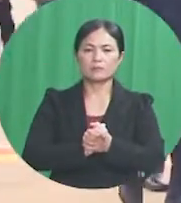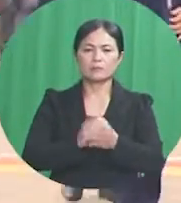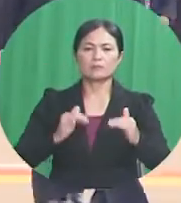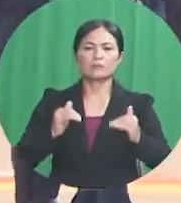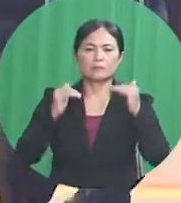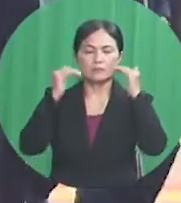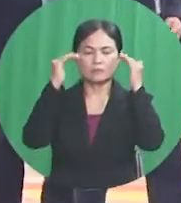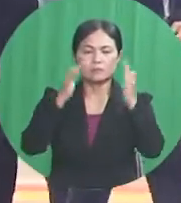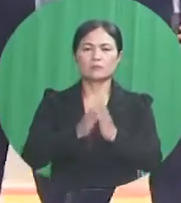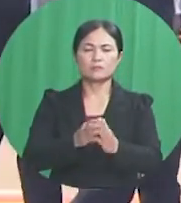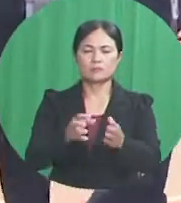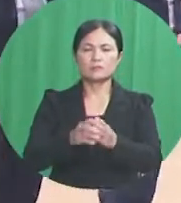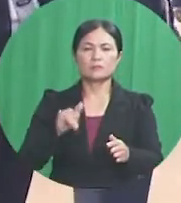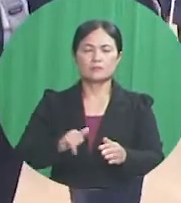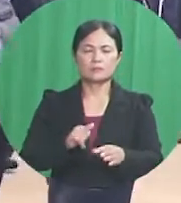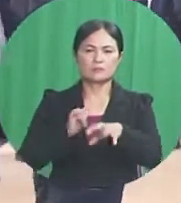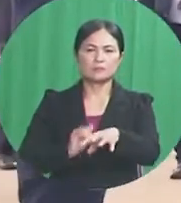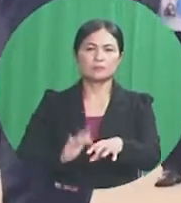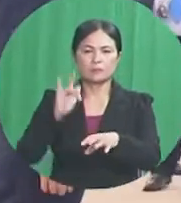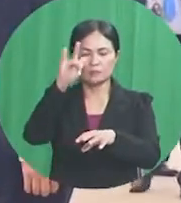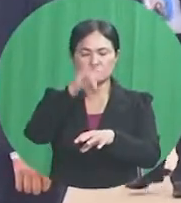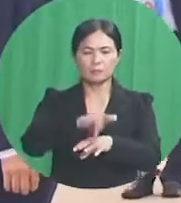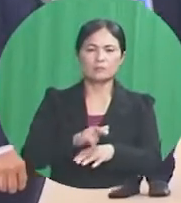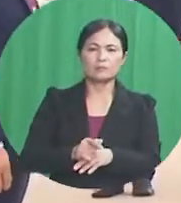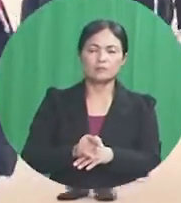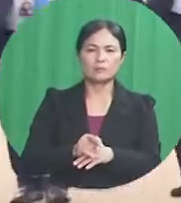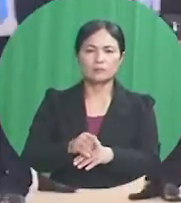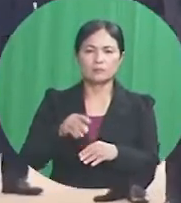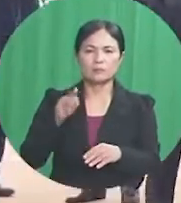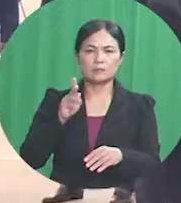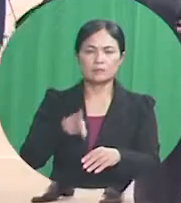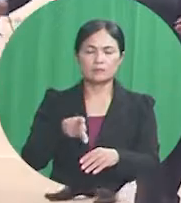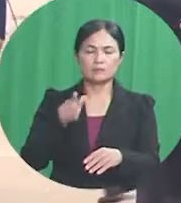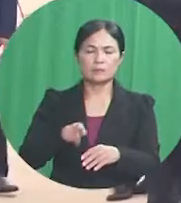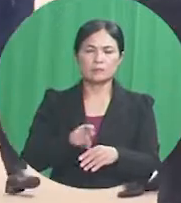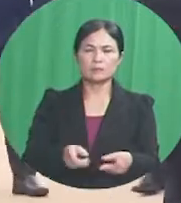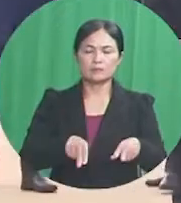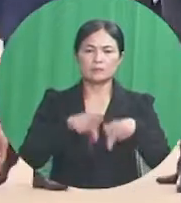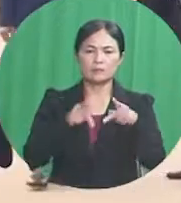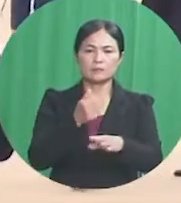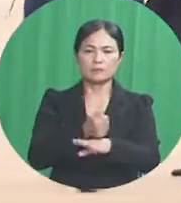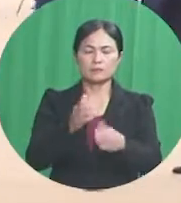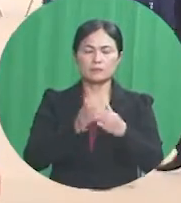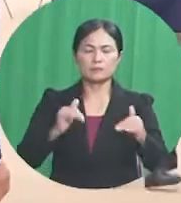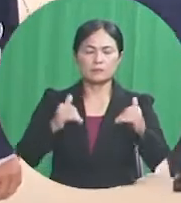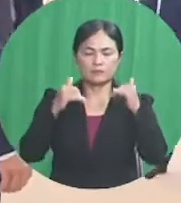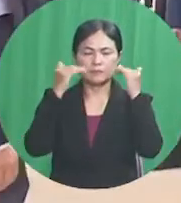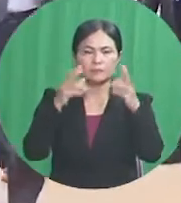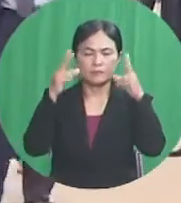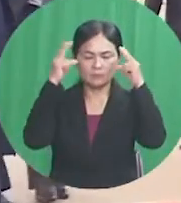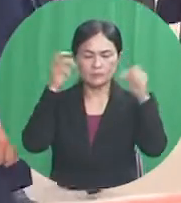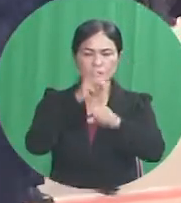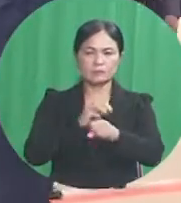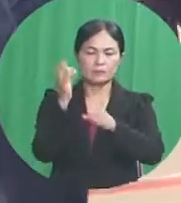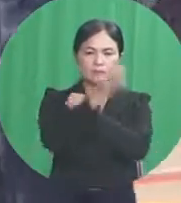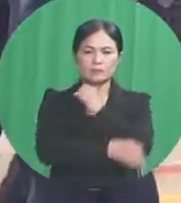ង់ខ្ពស់រាក់ទាក់កក់ក្ដៅនៅអាកាសយានដ្ឋានអន្តរជាតិប៉េកាំងនេះឱកាសនោះមានវត្តមានថ្នាក់ដឹកនាំជាន់ខ្ពស់និងមន្ត្រីក្រសួង